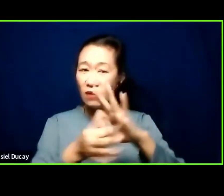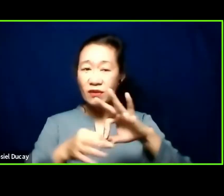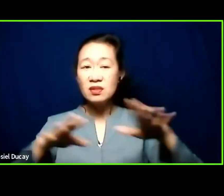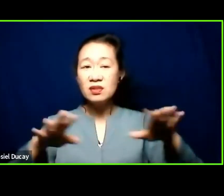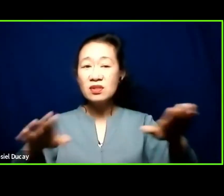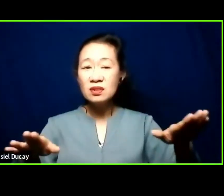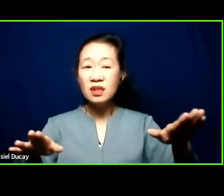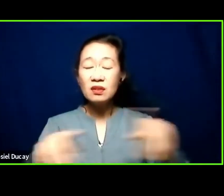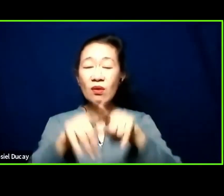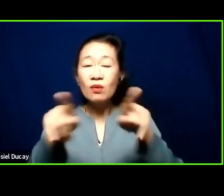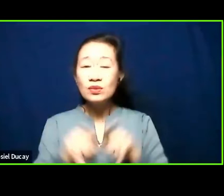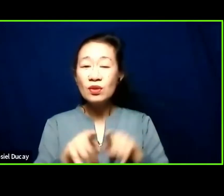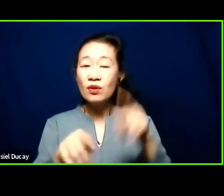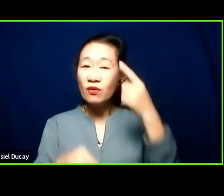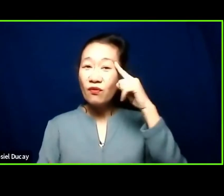naman sa